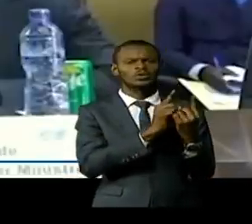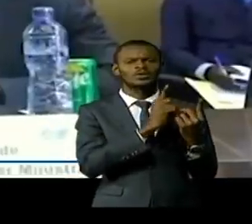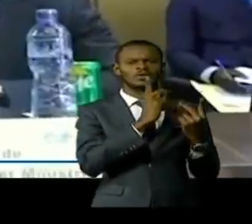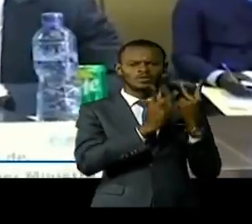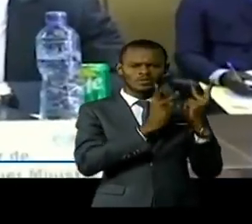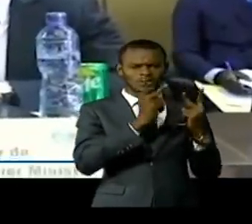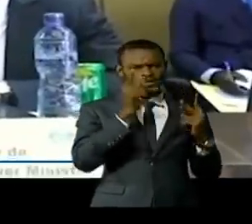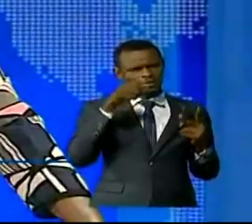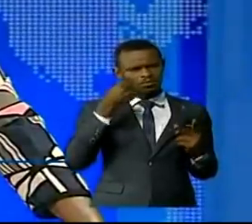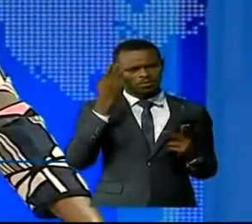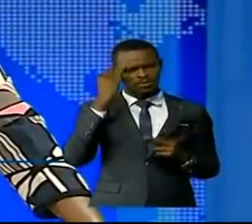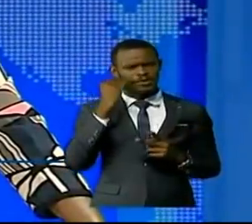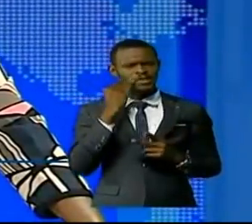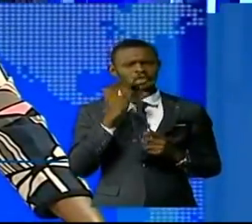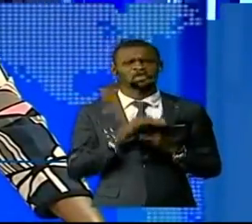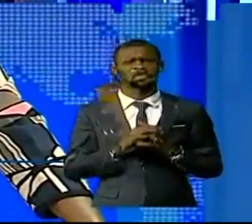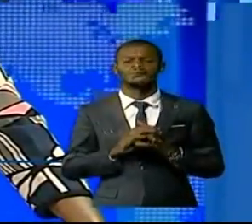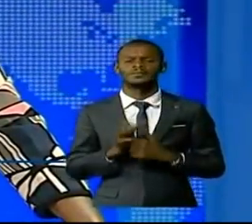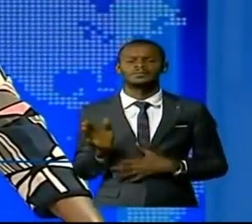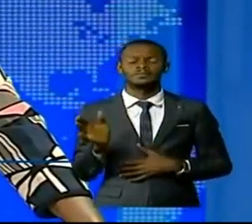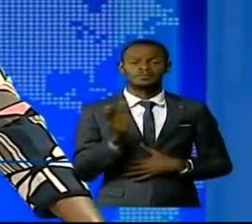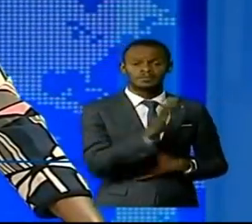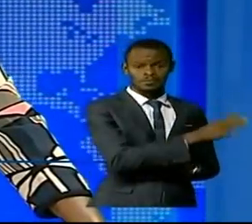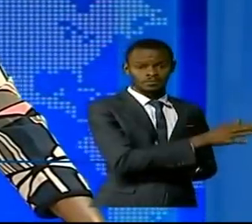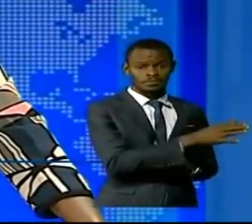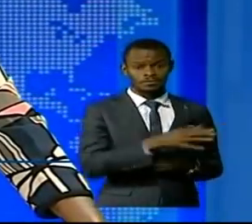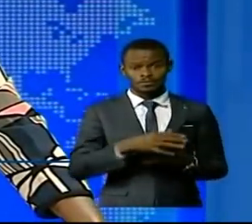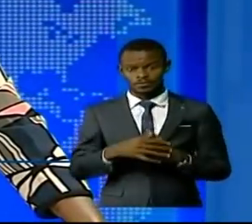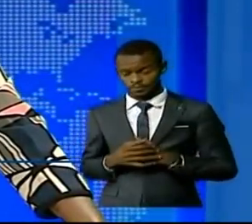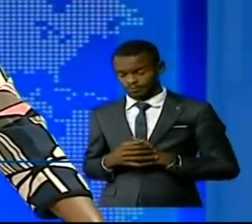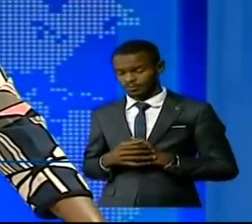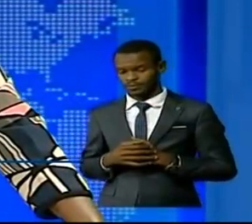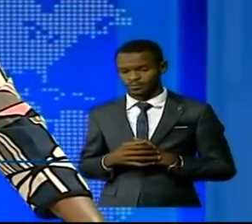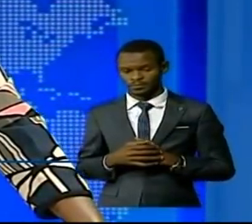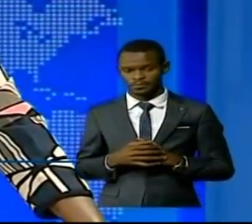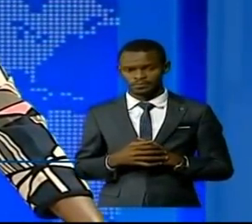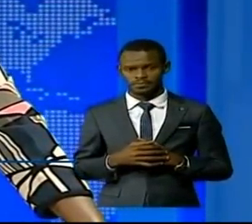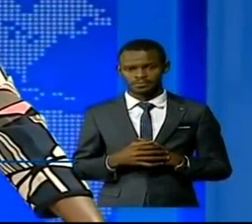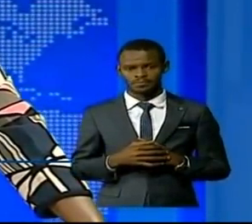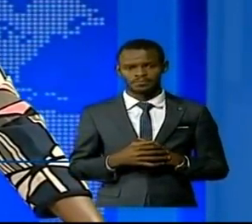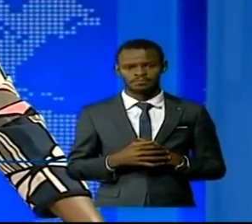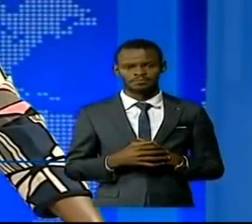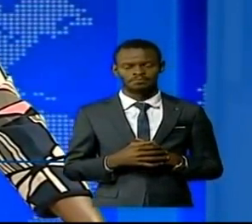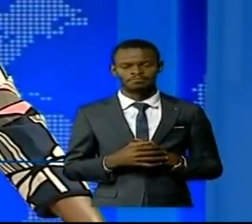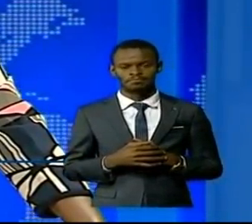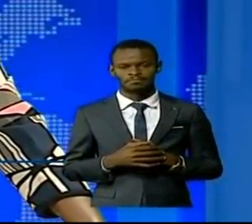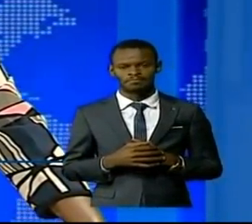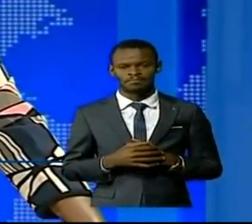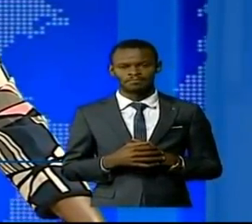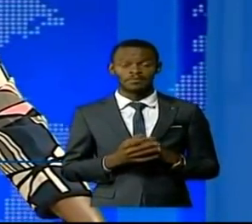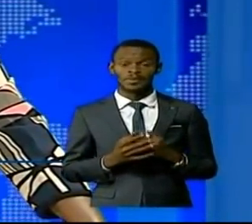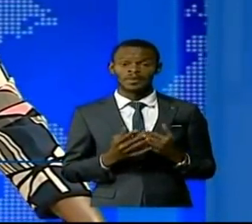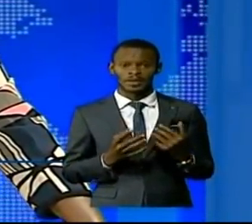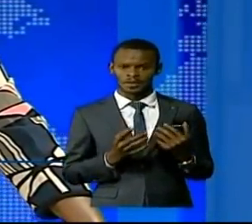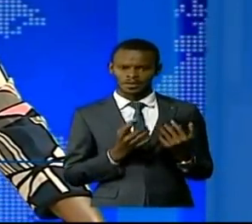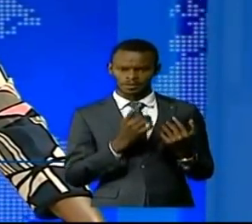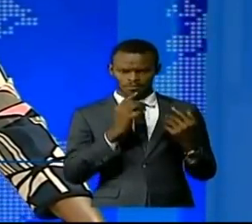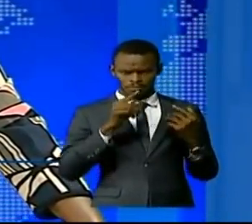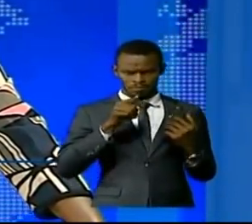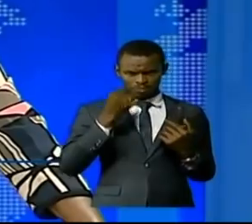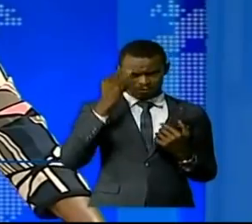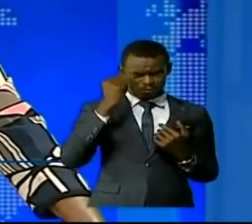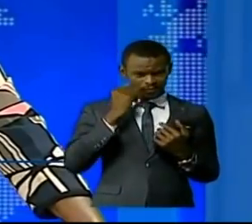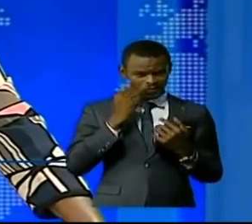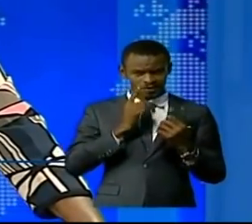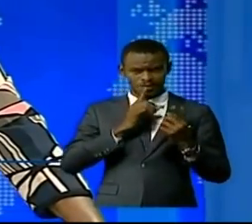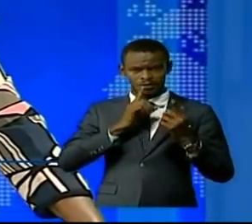Keïta. Sachez également qu'après cette audience, le Premier ministre Jean-Michel Samalou Kondé s'est rendu